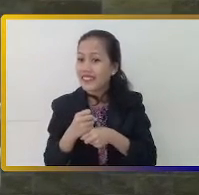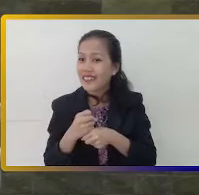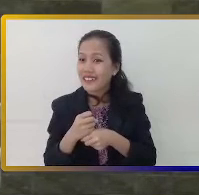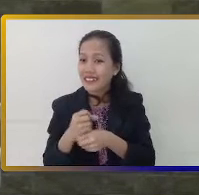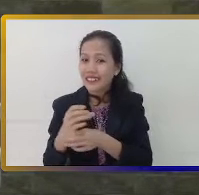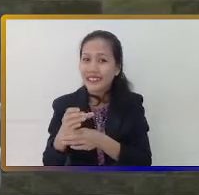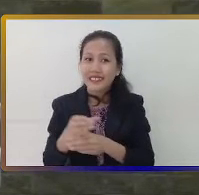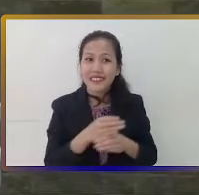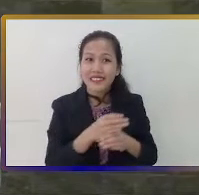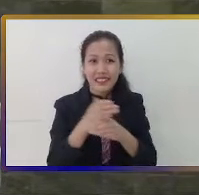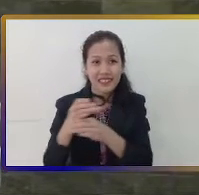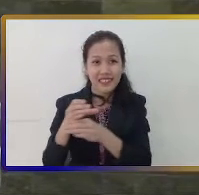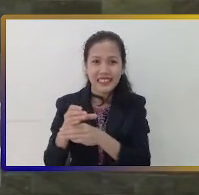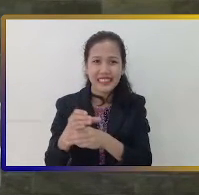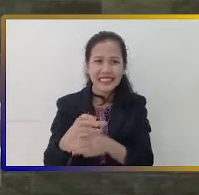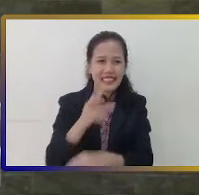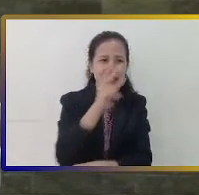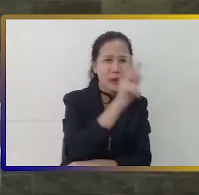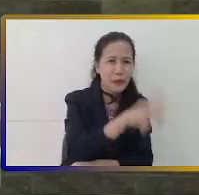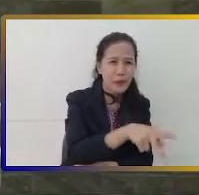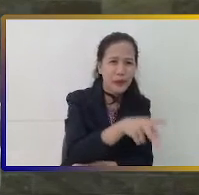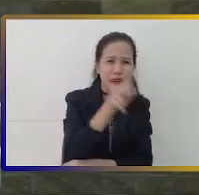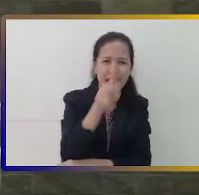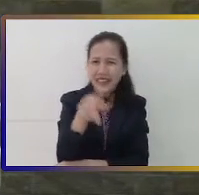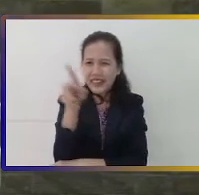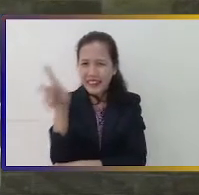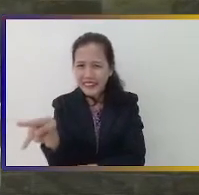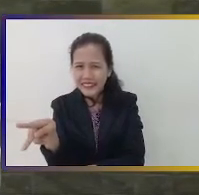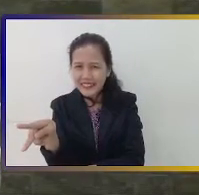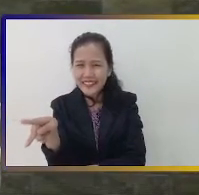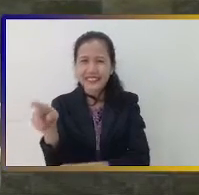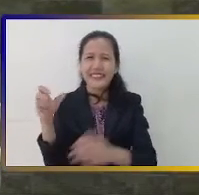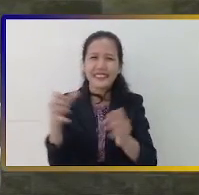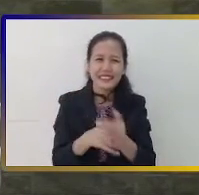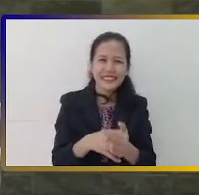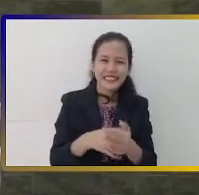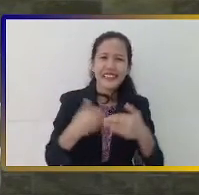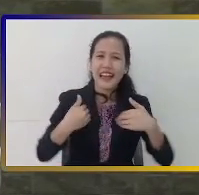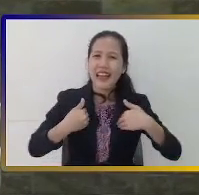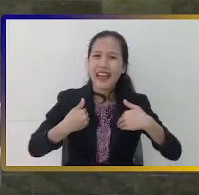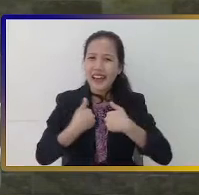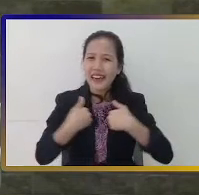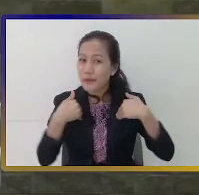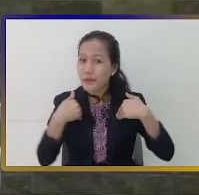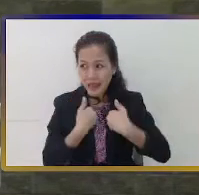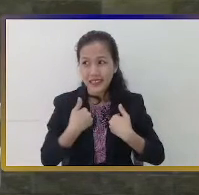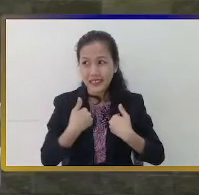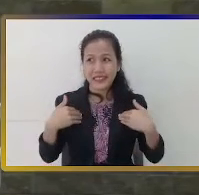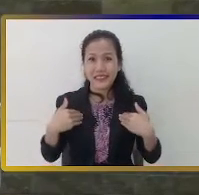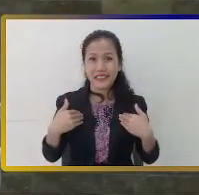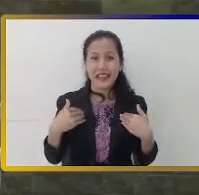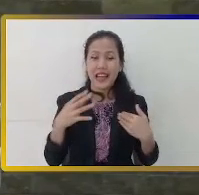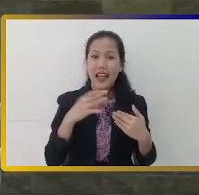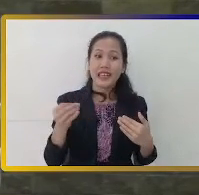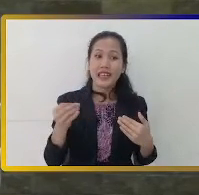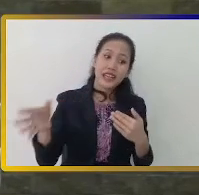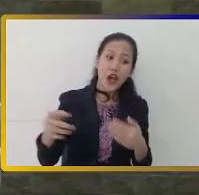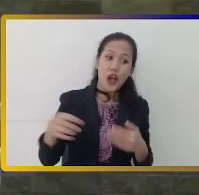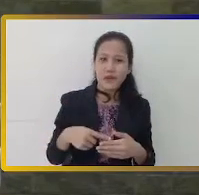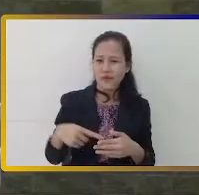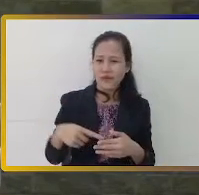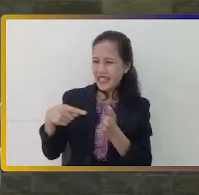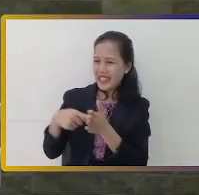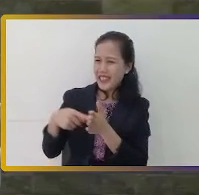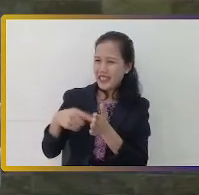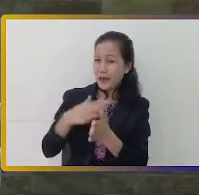Mag-aalaga ng tanim, mag-aalaga ng isda, mag-aalaga ng kung ano-ano, at ipapakilala nila, and this